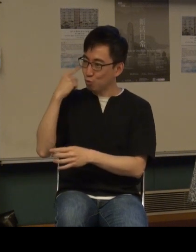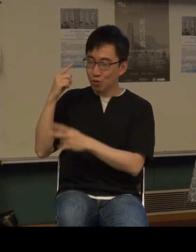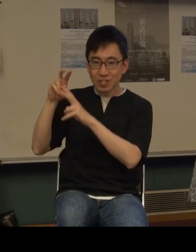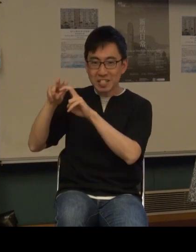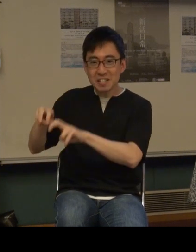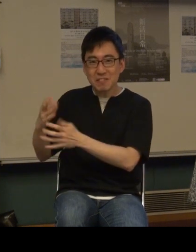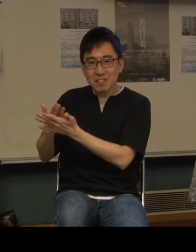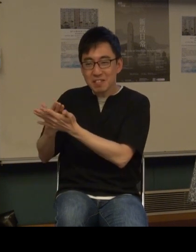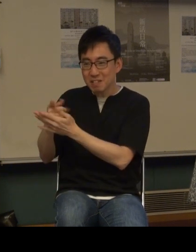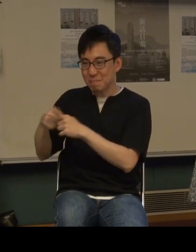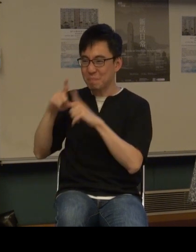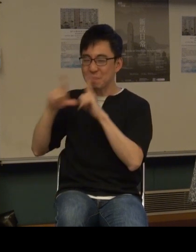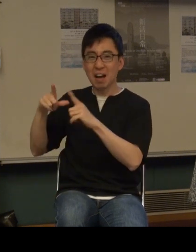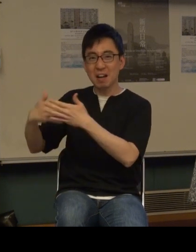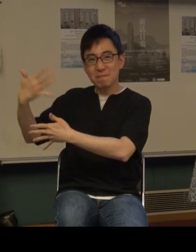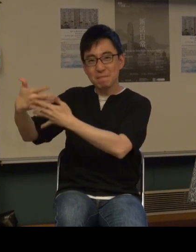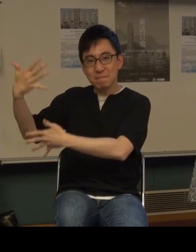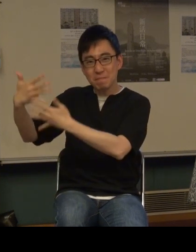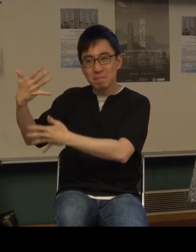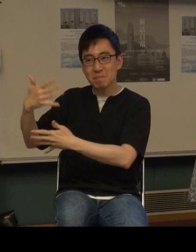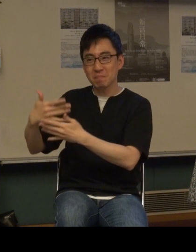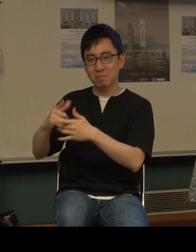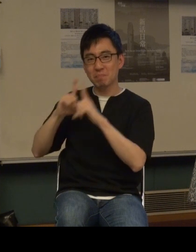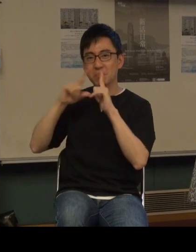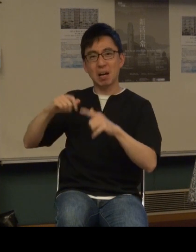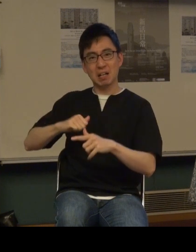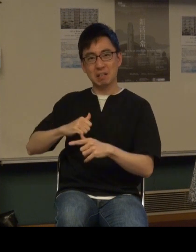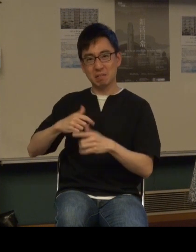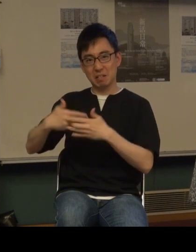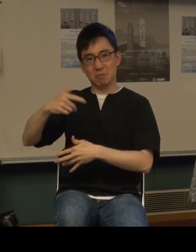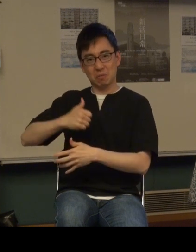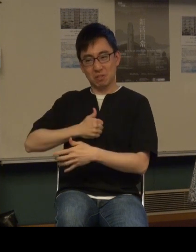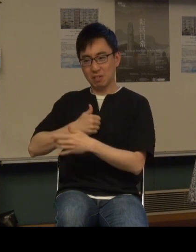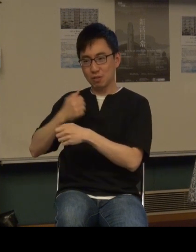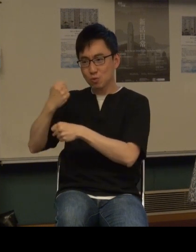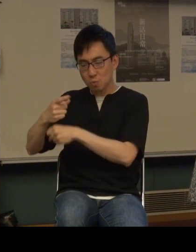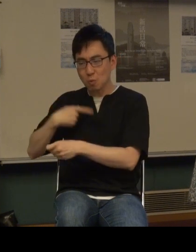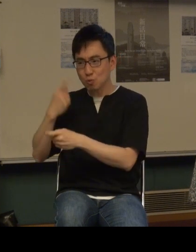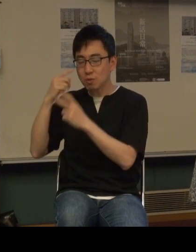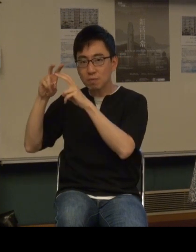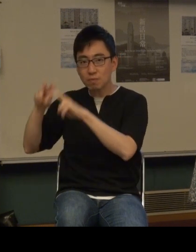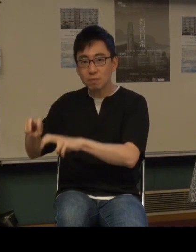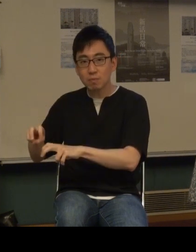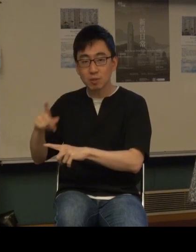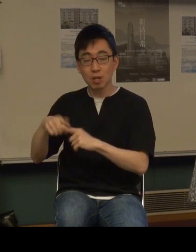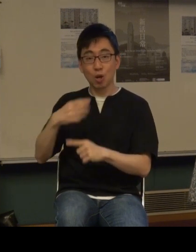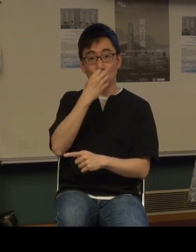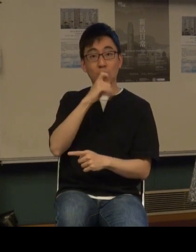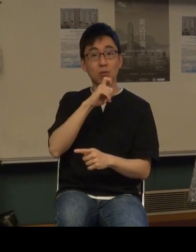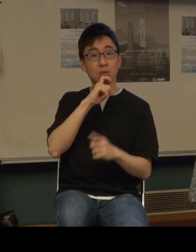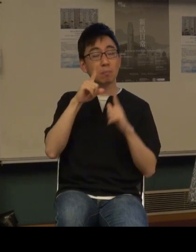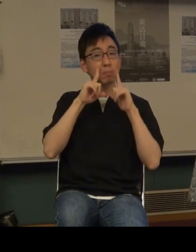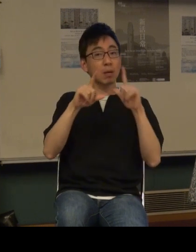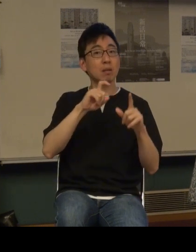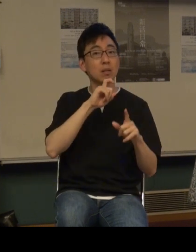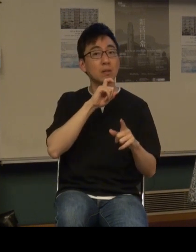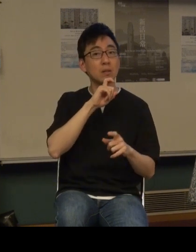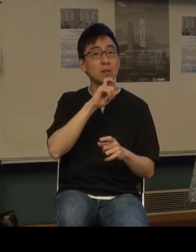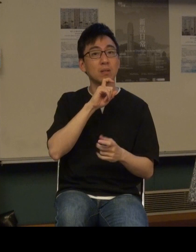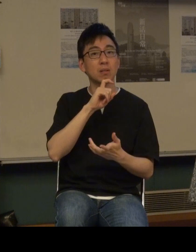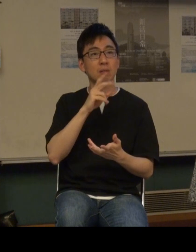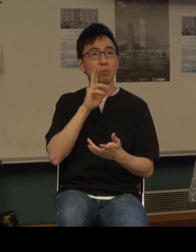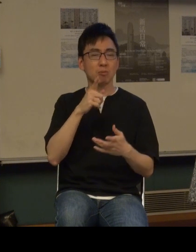嗰啲出名嘅建築師、出名建築師嘅作品。嗱喺香港咧都有一啲嘅出名嘅建築師，就好似頭先所講啦，